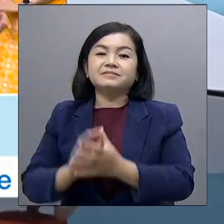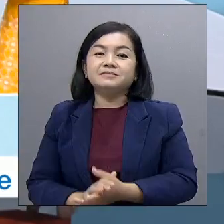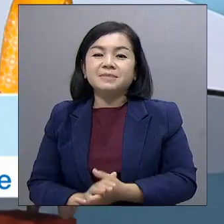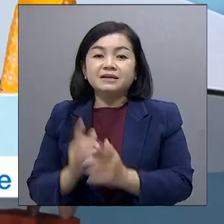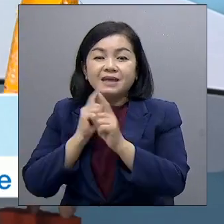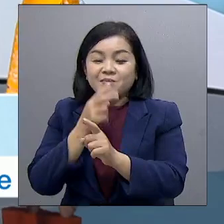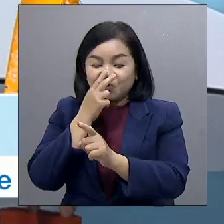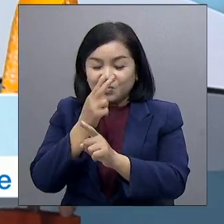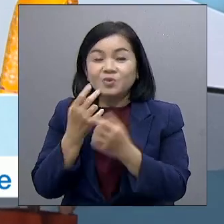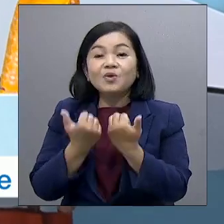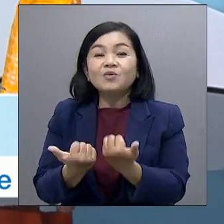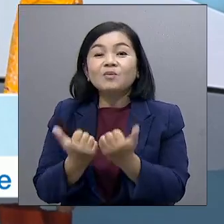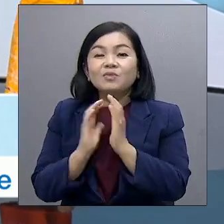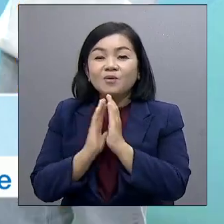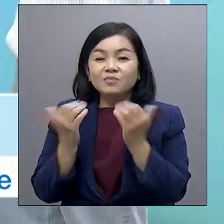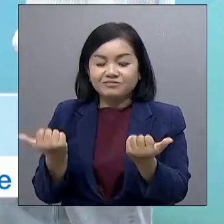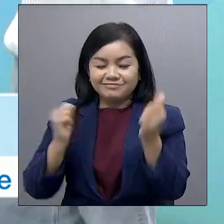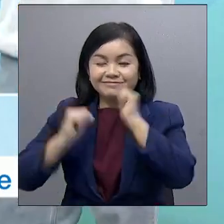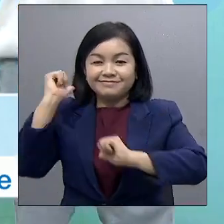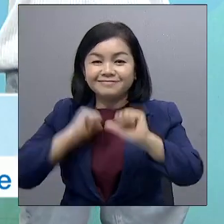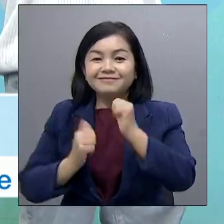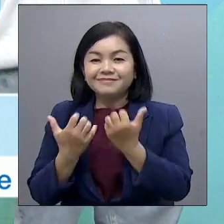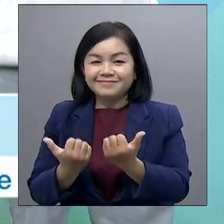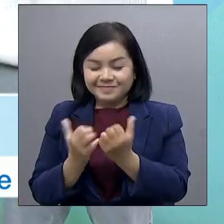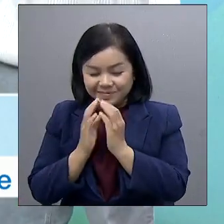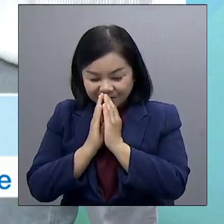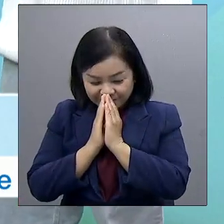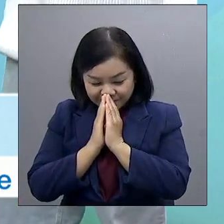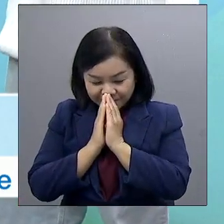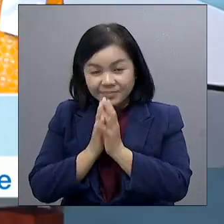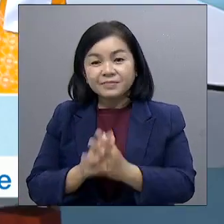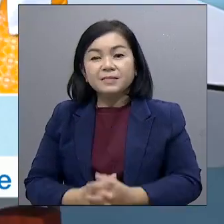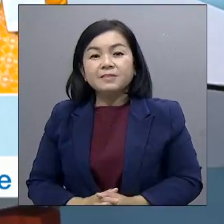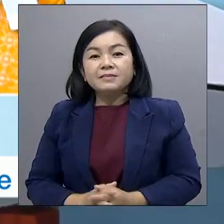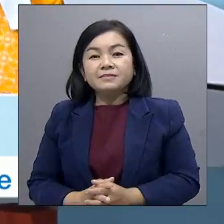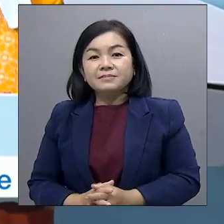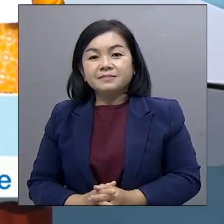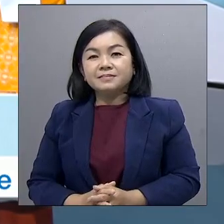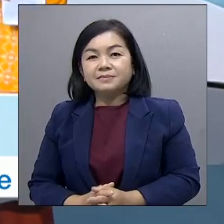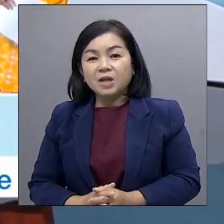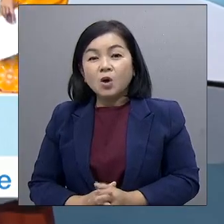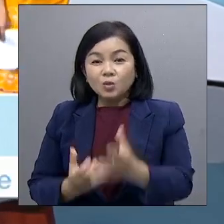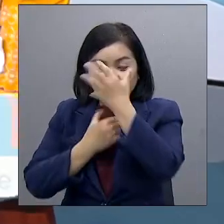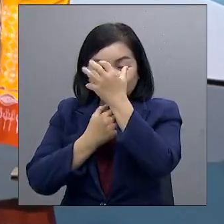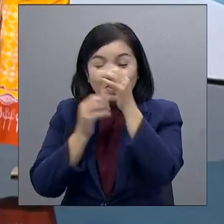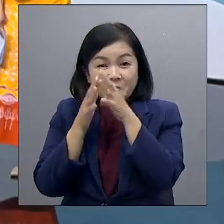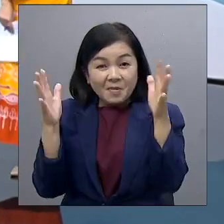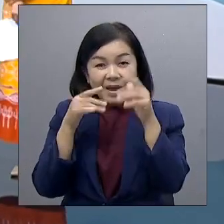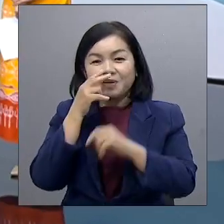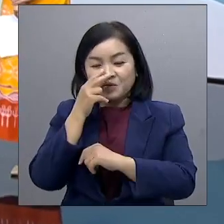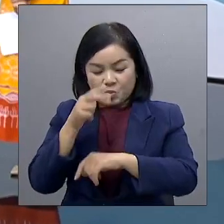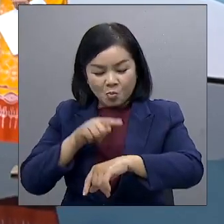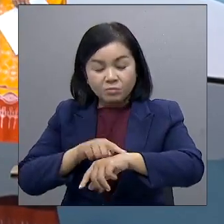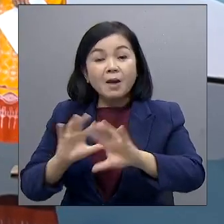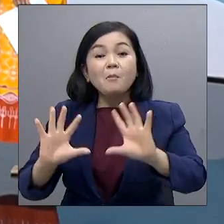เดียวกันวันนี้ขอบคุณน้องๆทิมนักแสดงด้วยค่ะขอให้ฟังฟังพอดีๆกระฉุดกระฉุดเลยนะครับอ่ะคุณผู้ชมครับวันนี้หมดเวลา